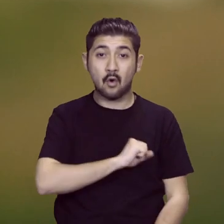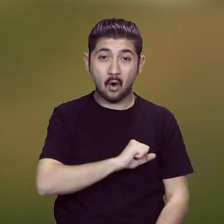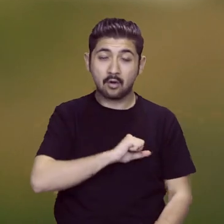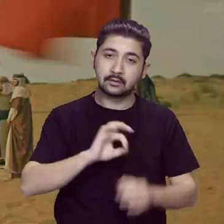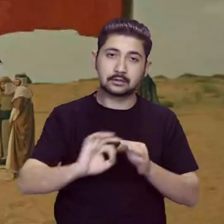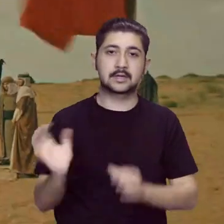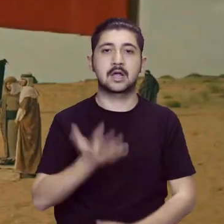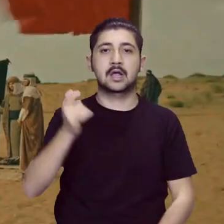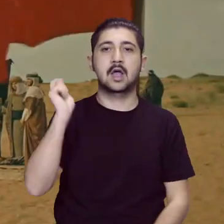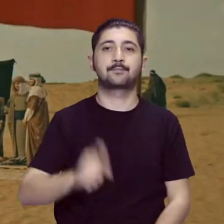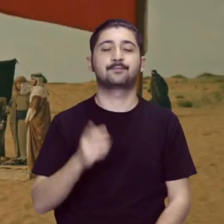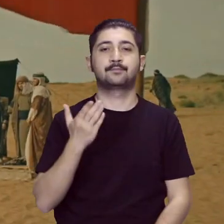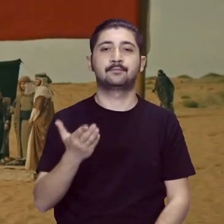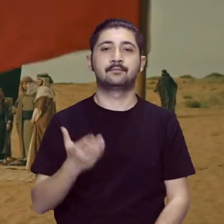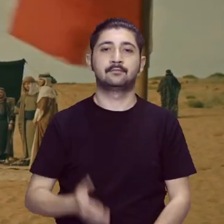Korkularınızı yakın.